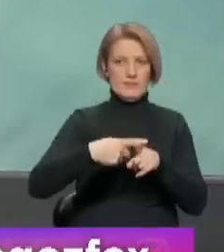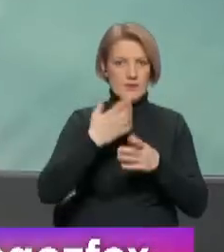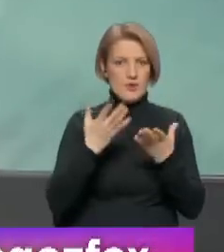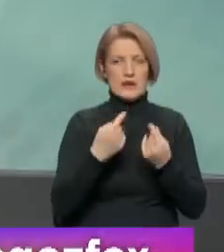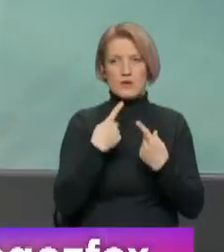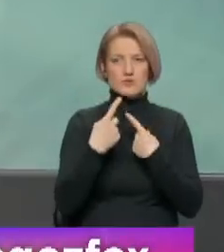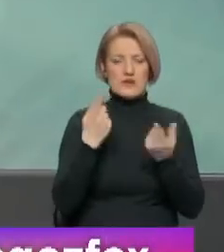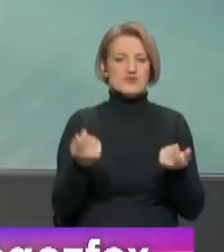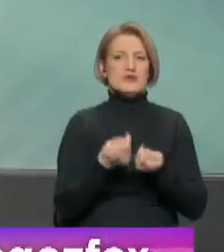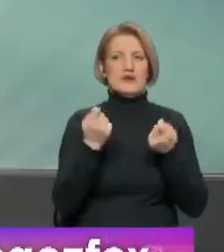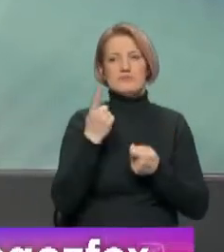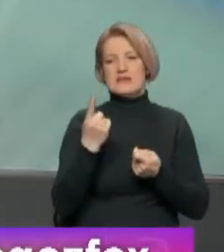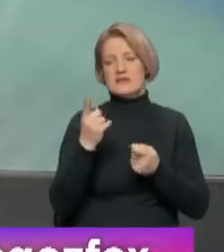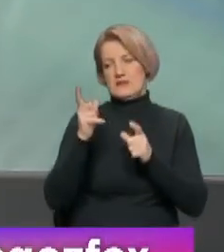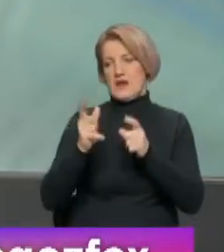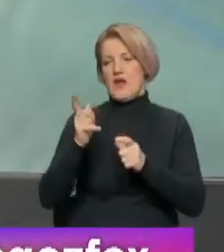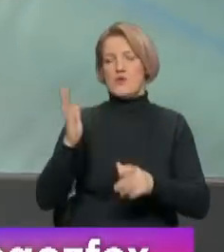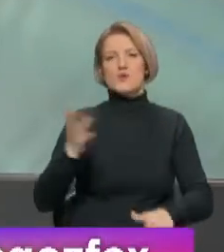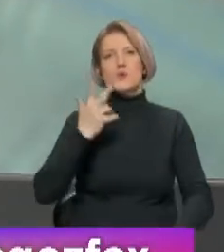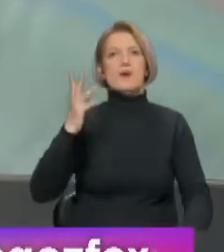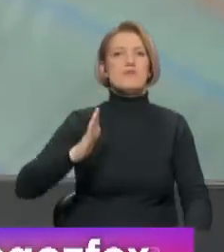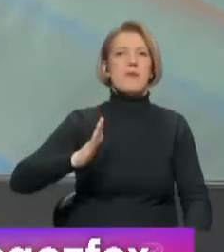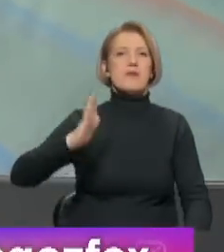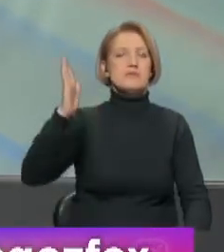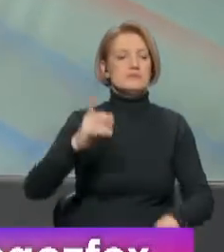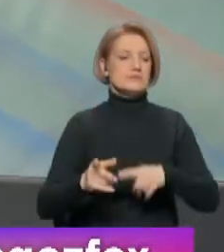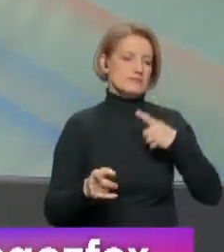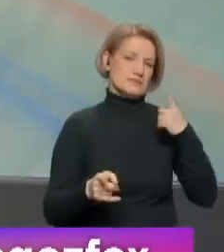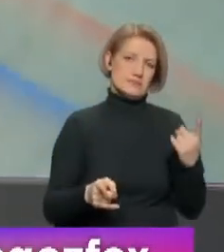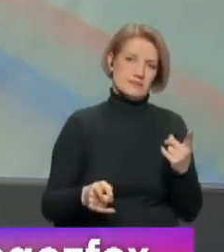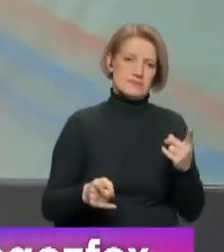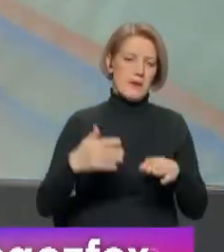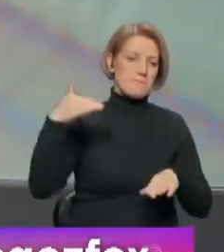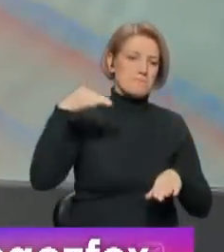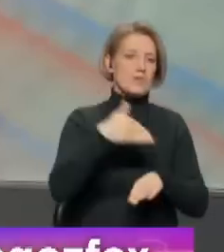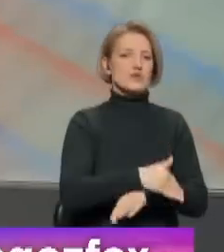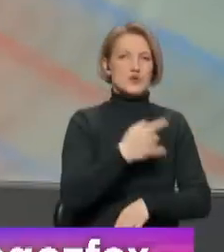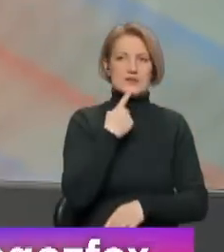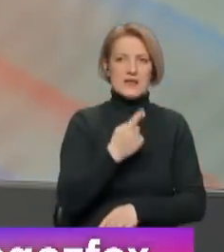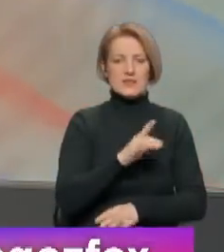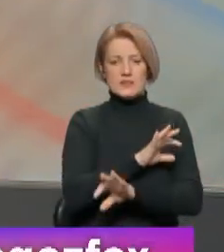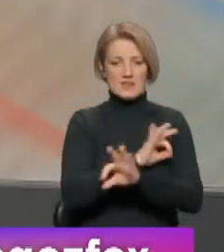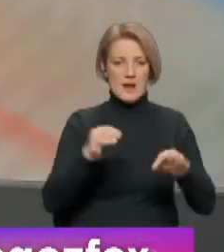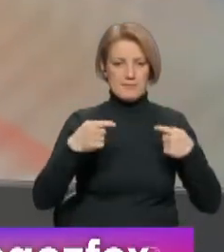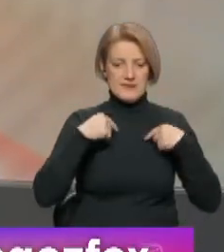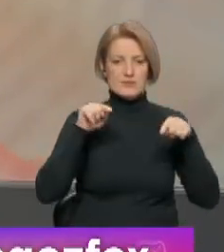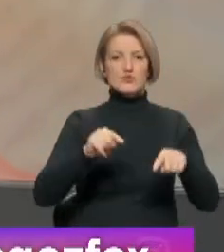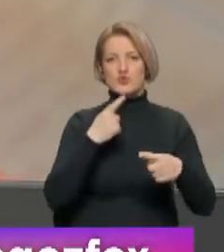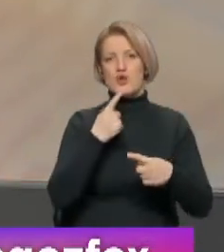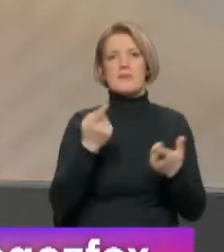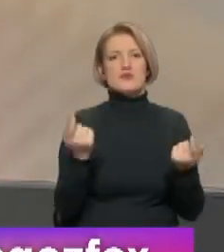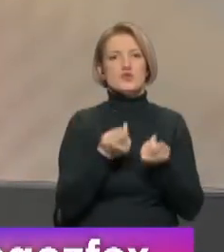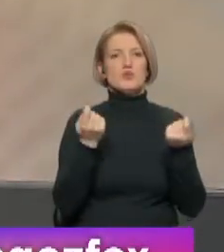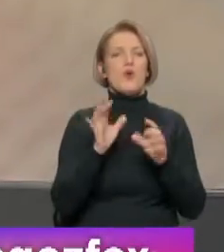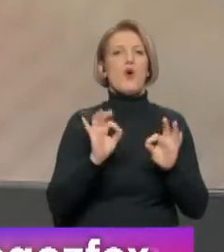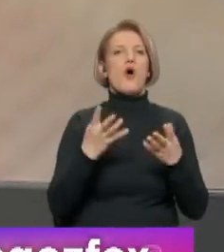konuşmaya çalışalım bir taraf uçuyor diyorsunuz Diğer tarafta da batıyoruz deniliyor Tam da biz bunu söylemeye çalışıyoruz